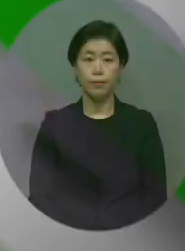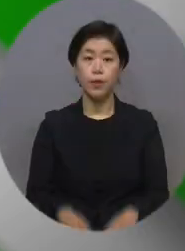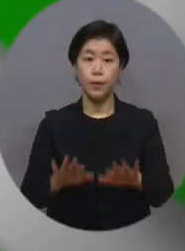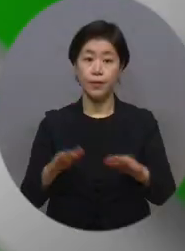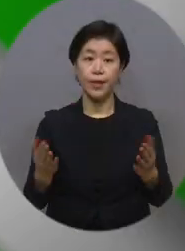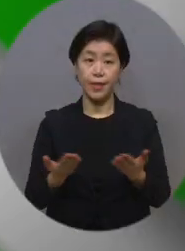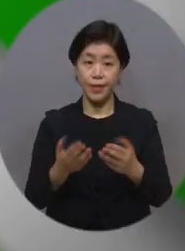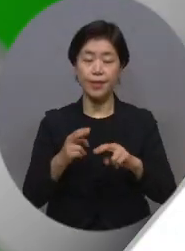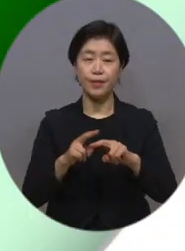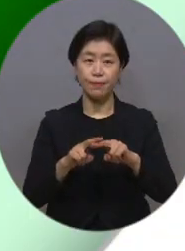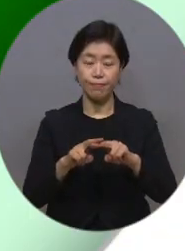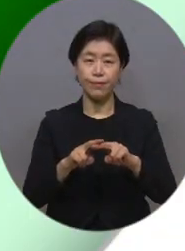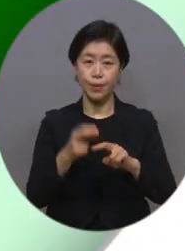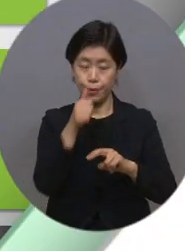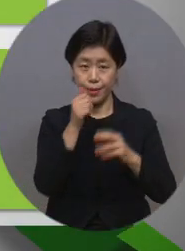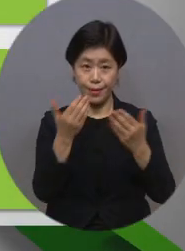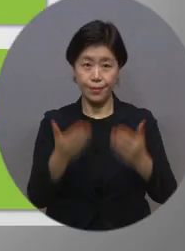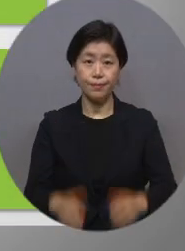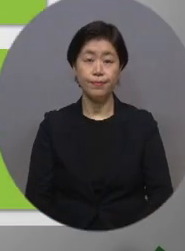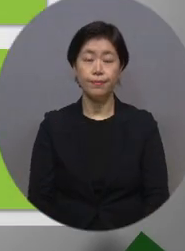오늘의 취업 정보입니다.